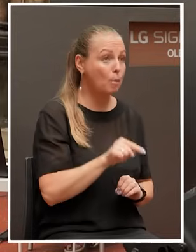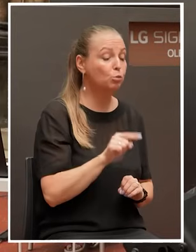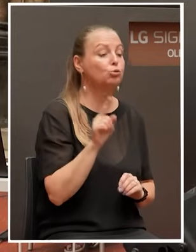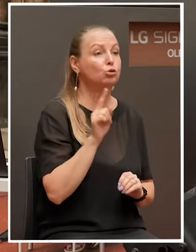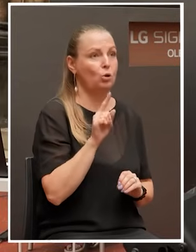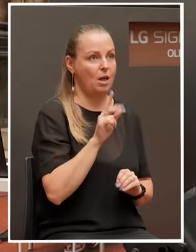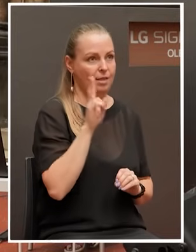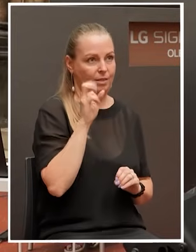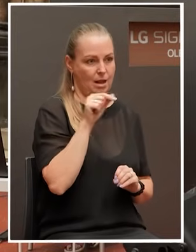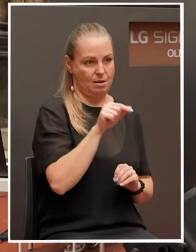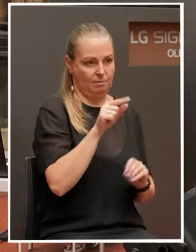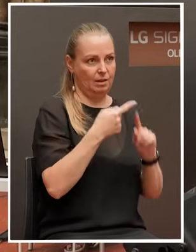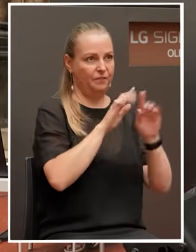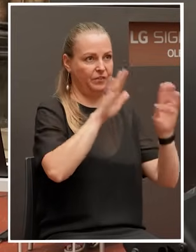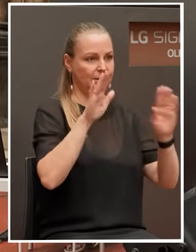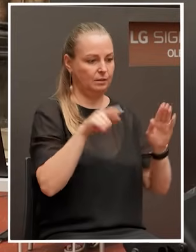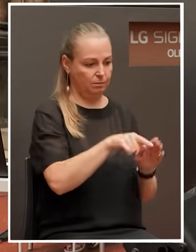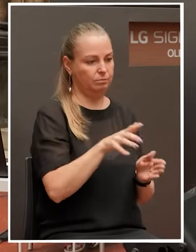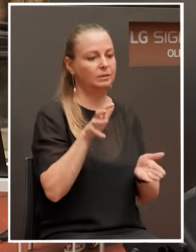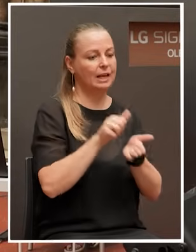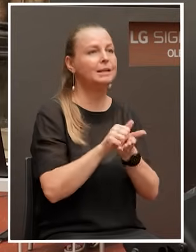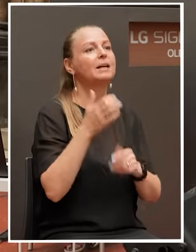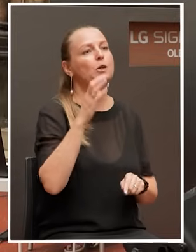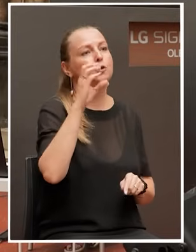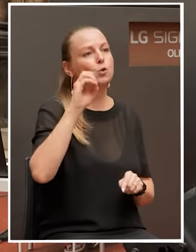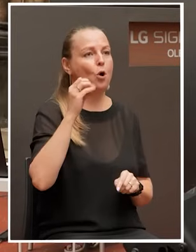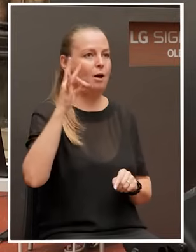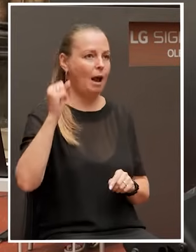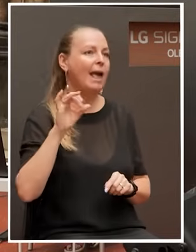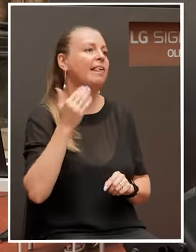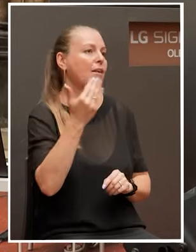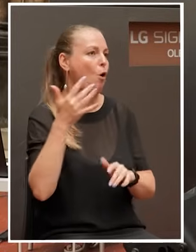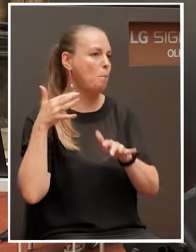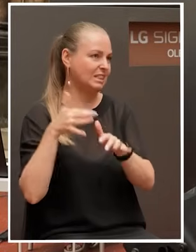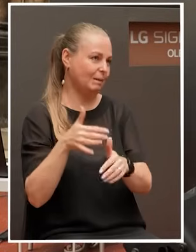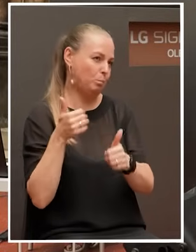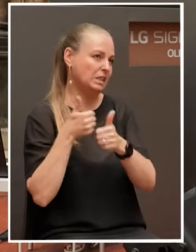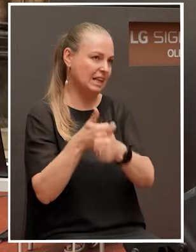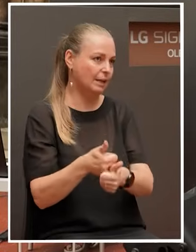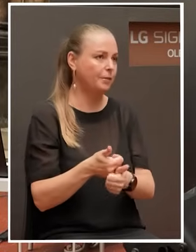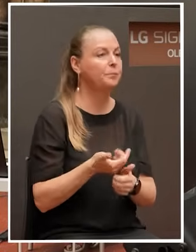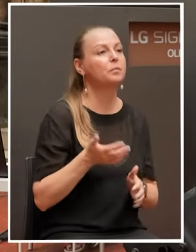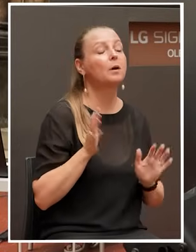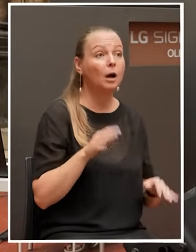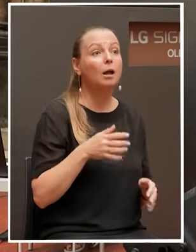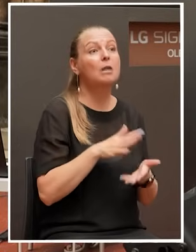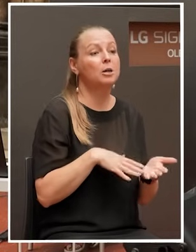на ней такое место заняли Сера и его последователи. И перед ним, в общем, был вызов, а что делать сейчас?